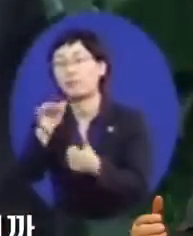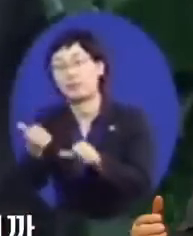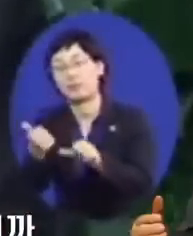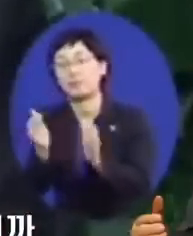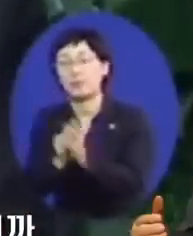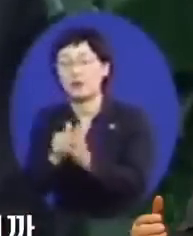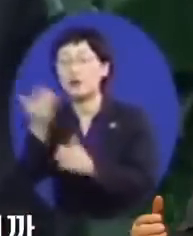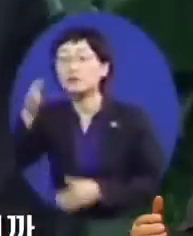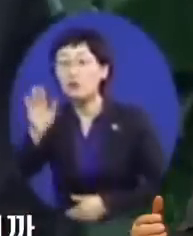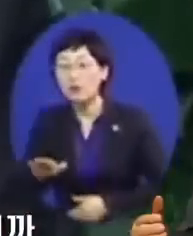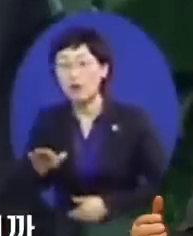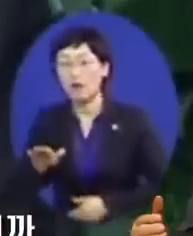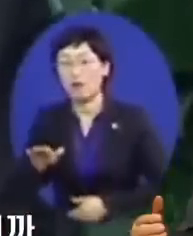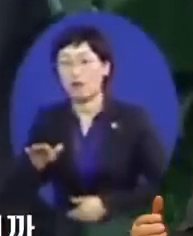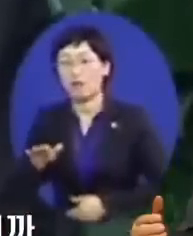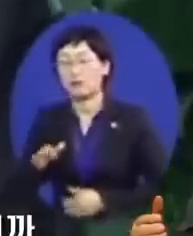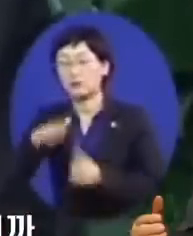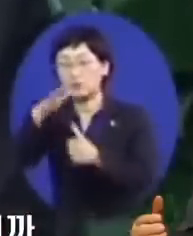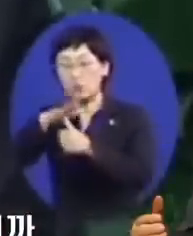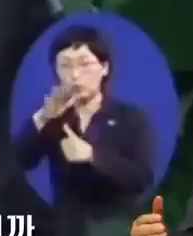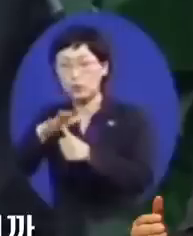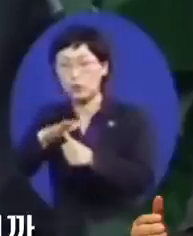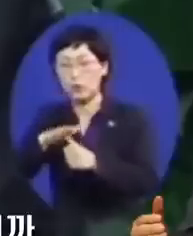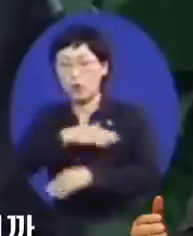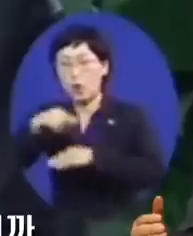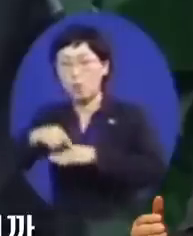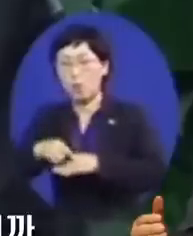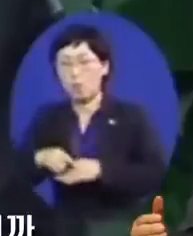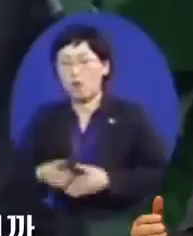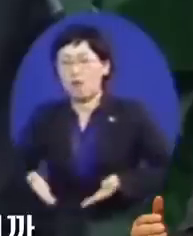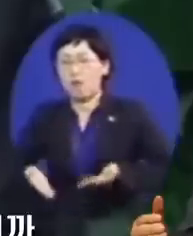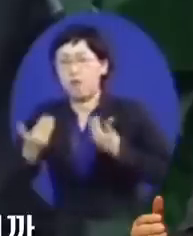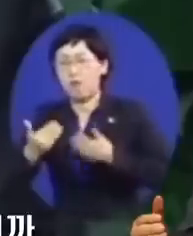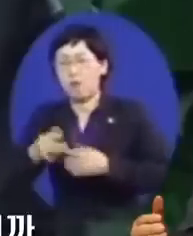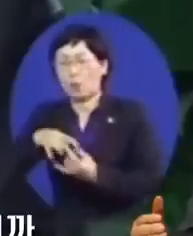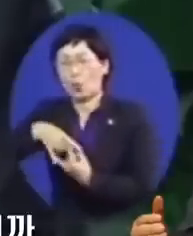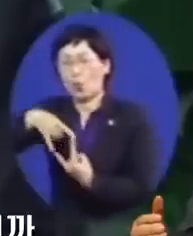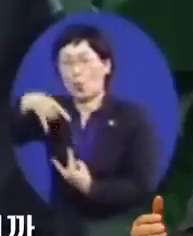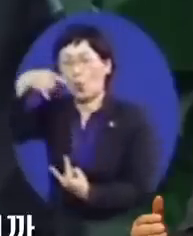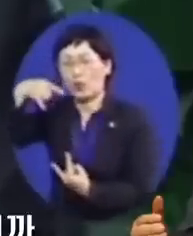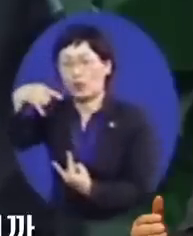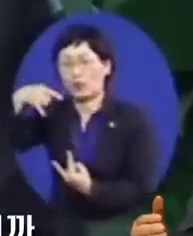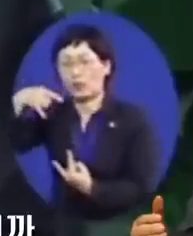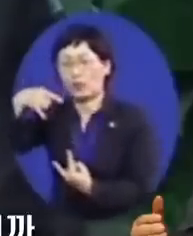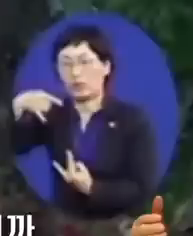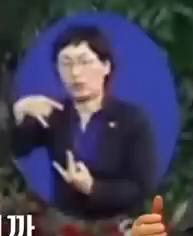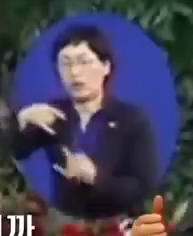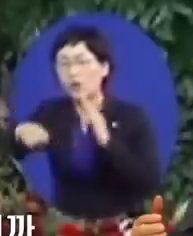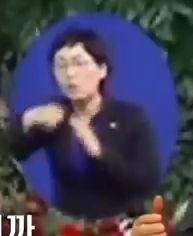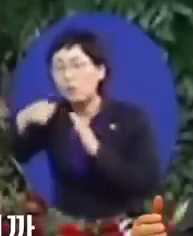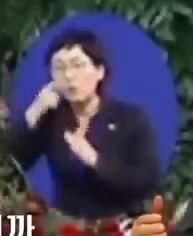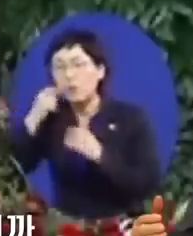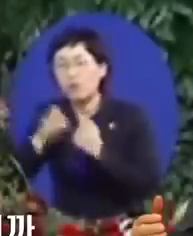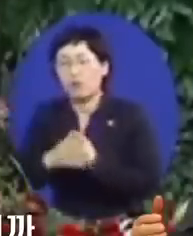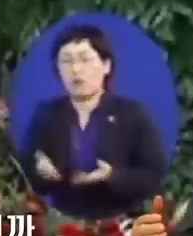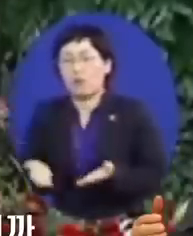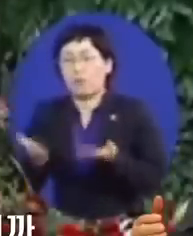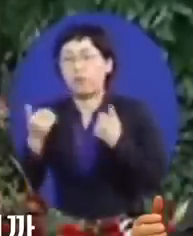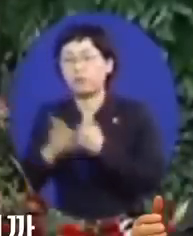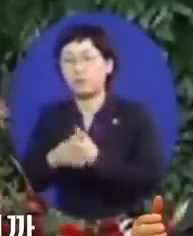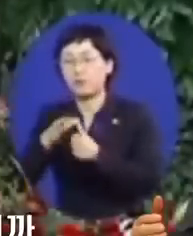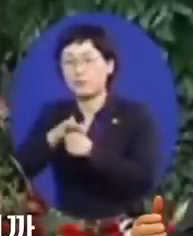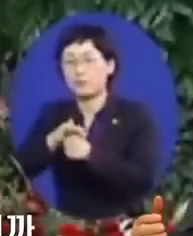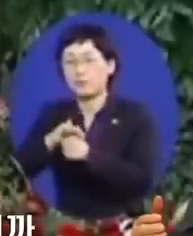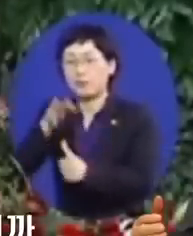것입니다. 그러나 소년은 몸이 어찌나 야위고 못 먹어서 가벼웠던지 교수대